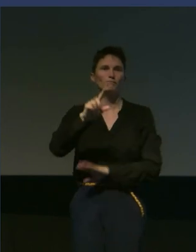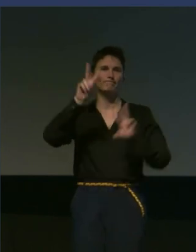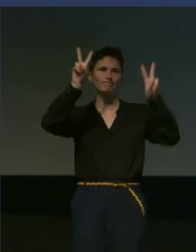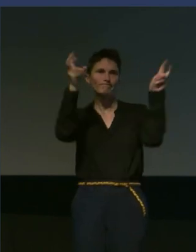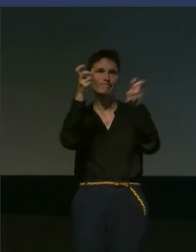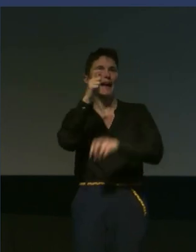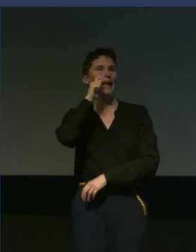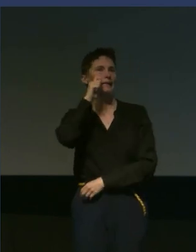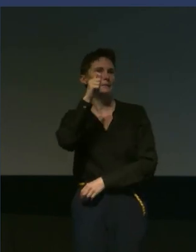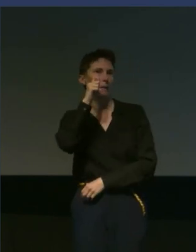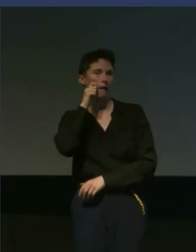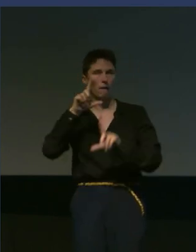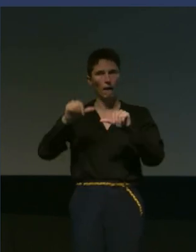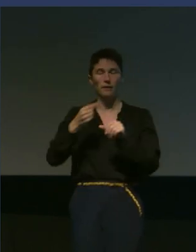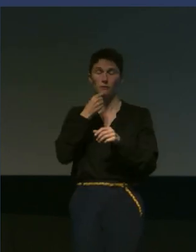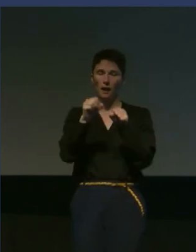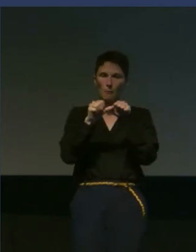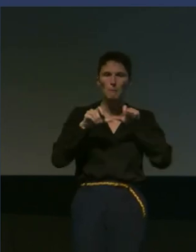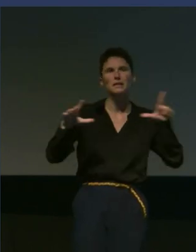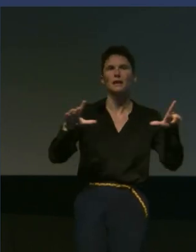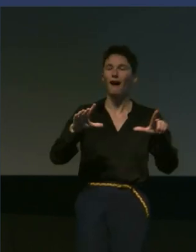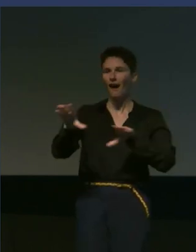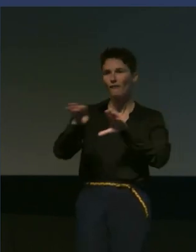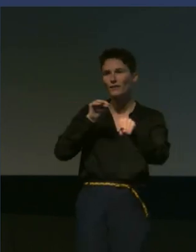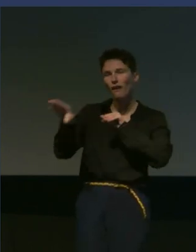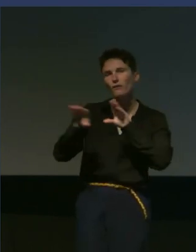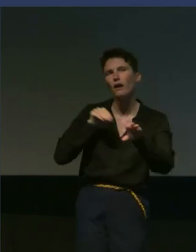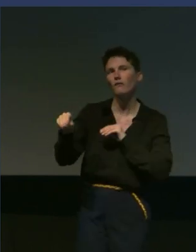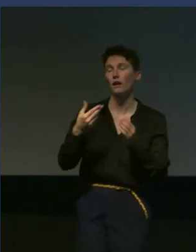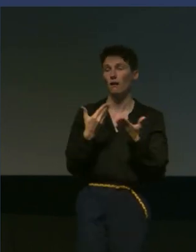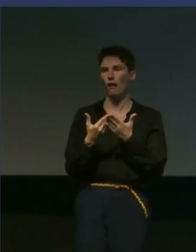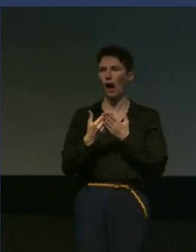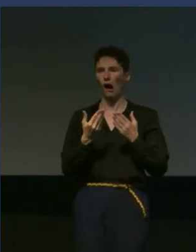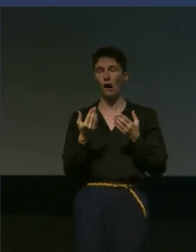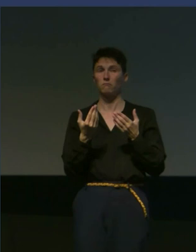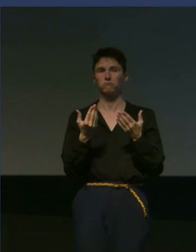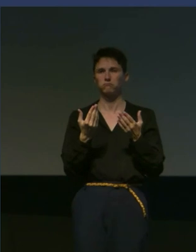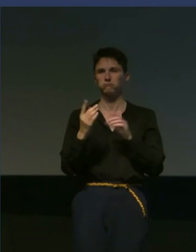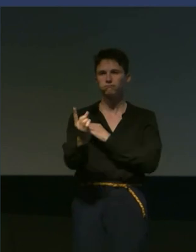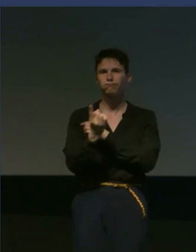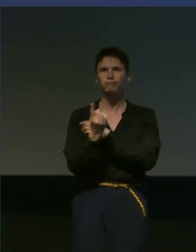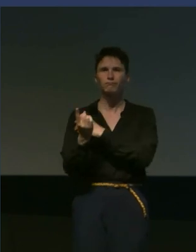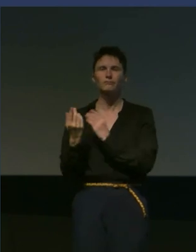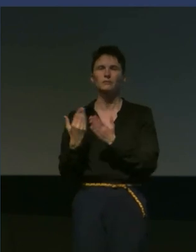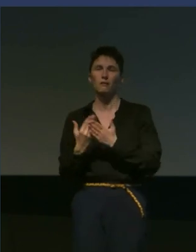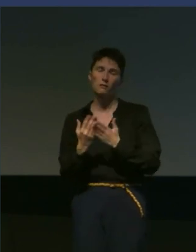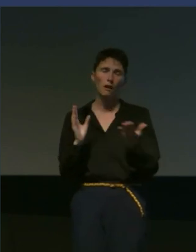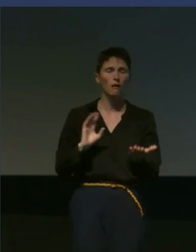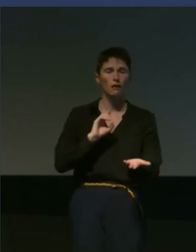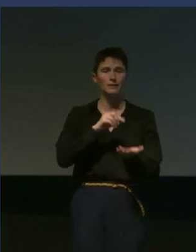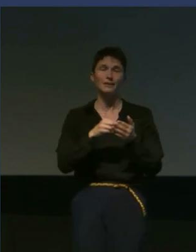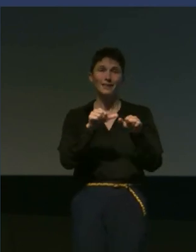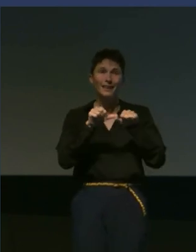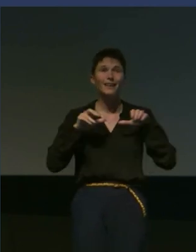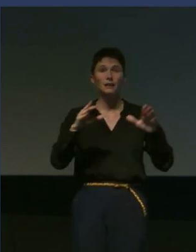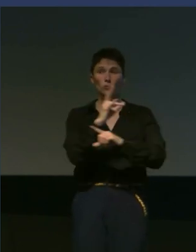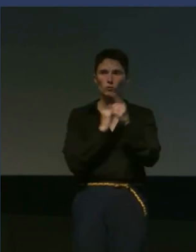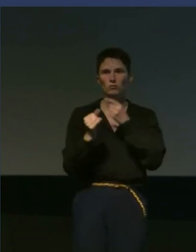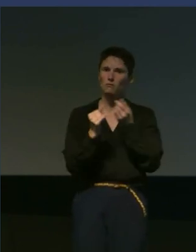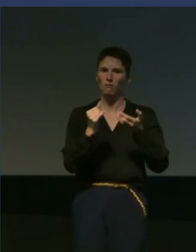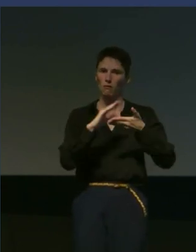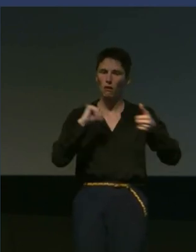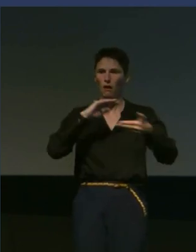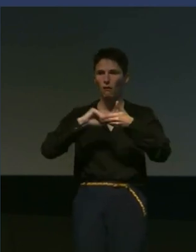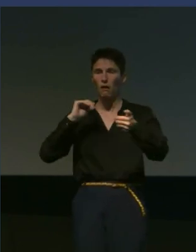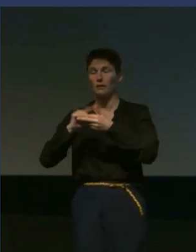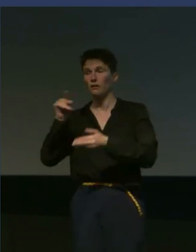pense dans les médias, beaucoup dans les médias, et qui sont relayés sur les réseaux sociaux, eux-mêmes font